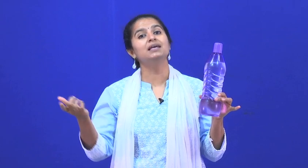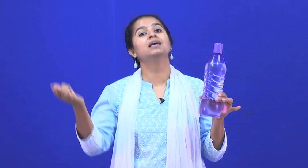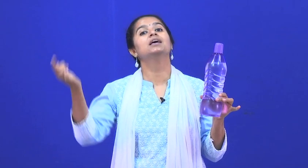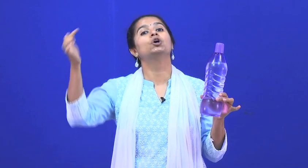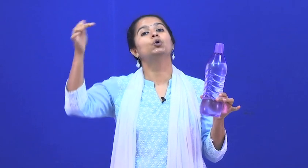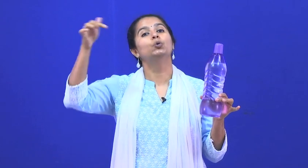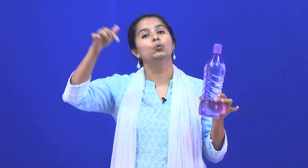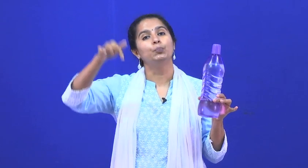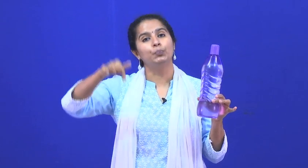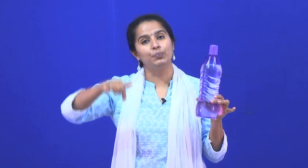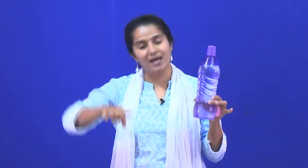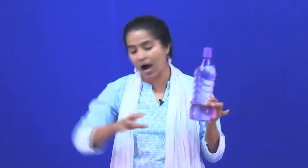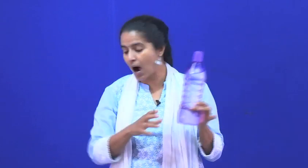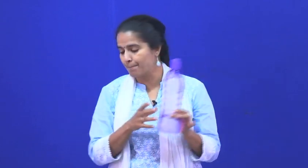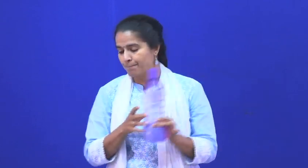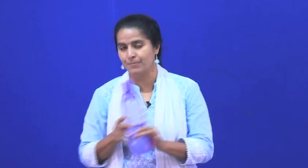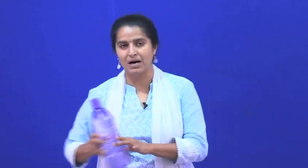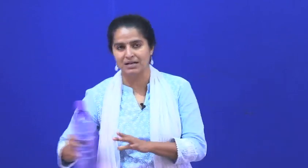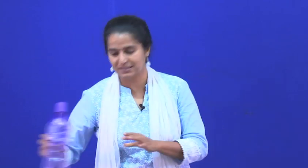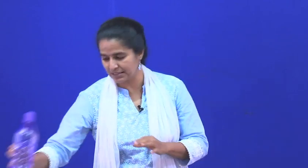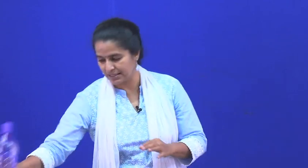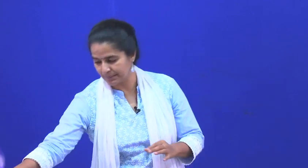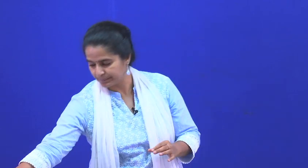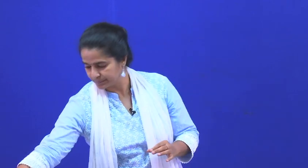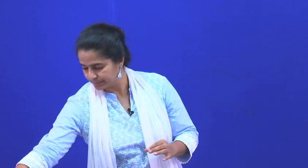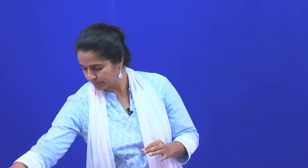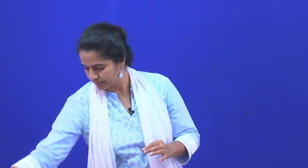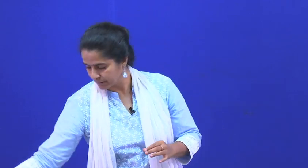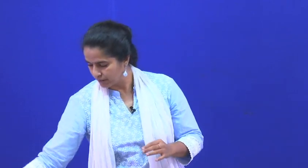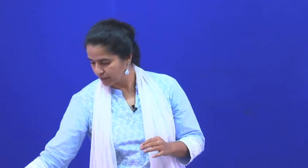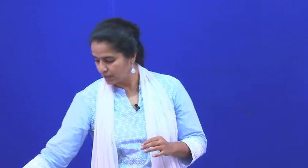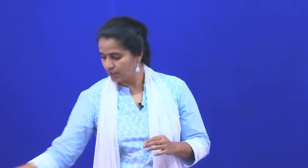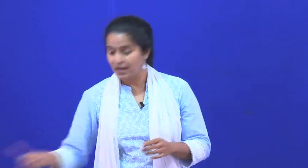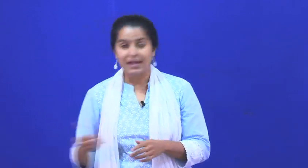asti? Kupyam asti.